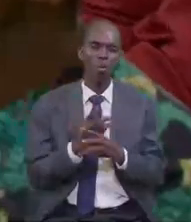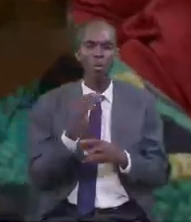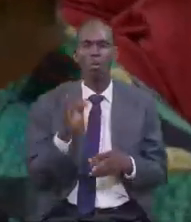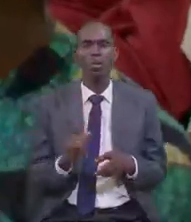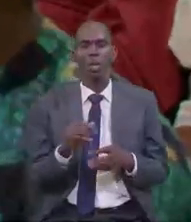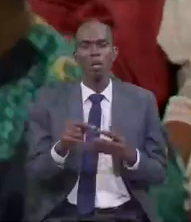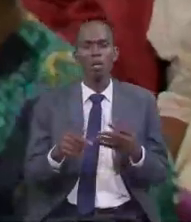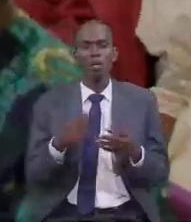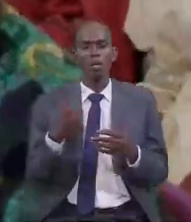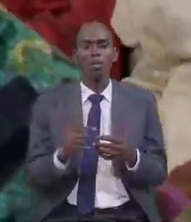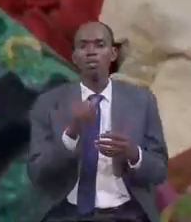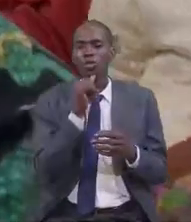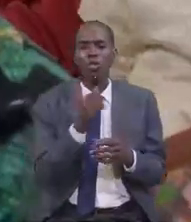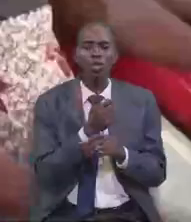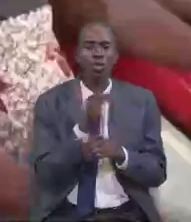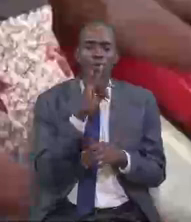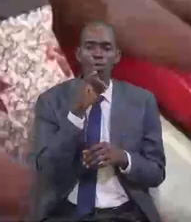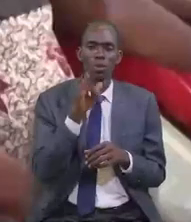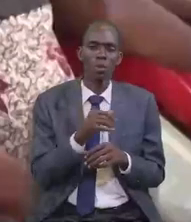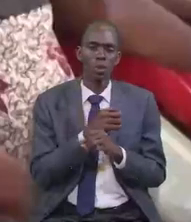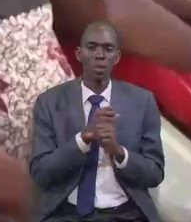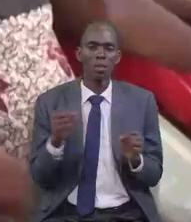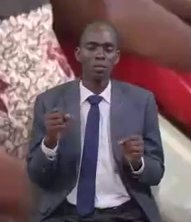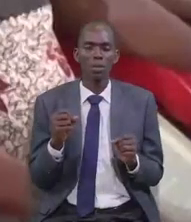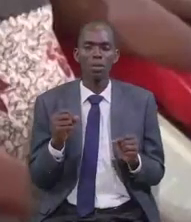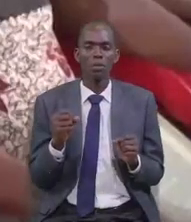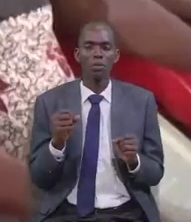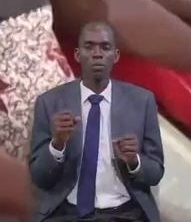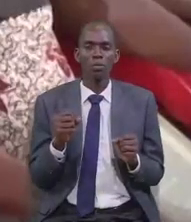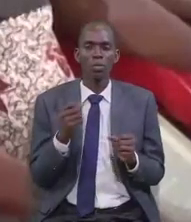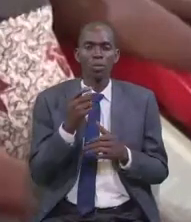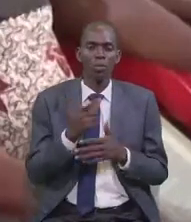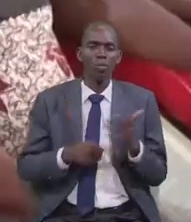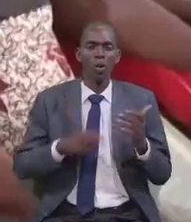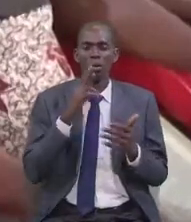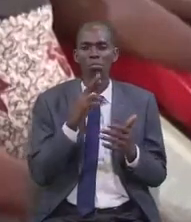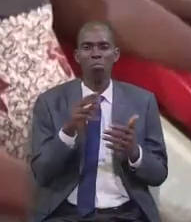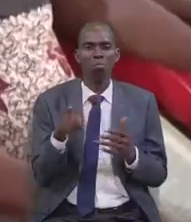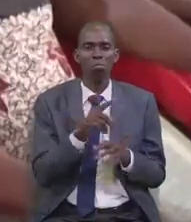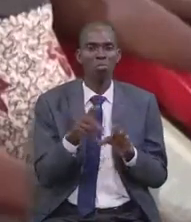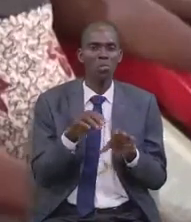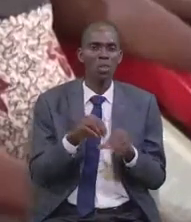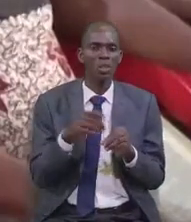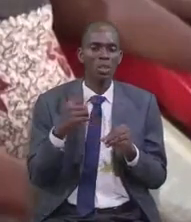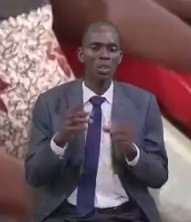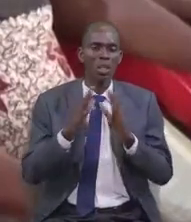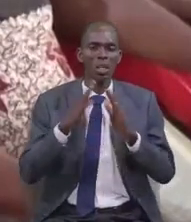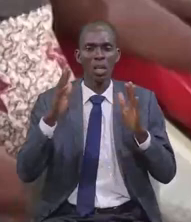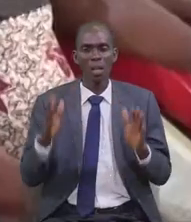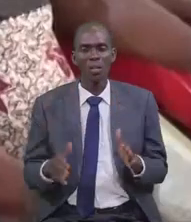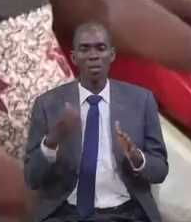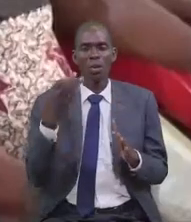incroyants? Qu'est-ce que tu fais dans la maison de Delila? Si tu